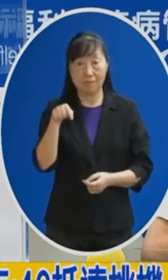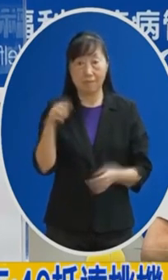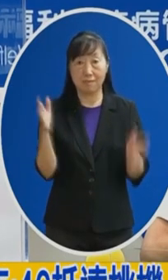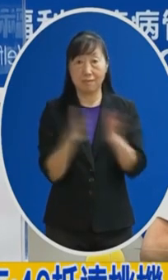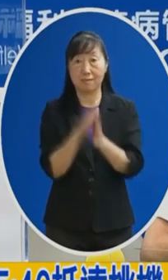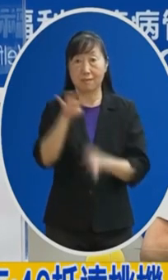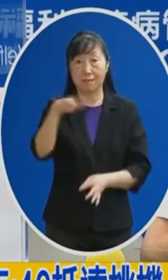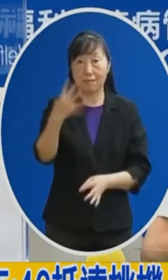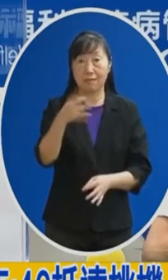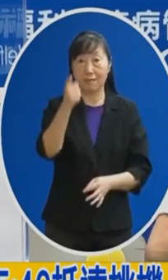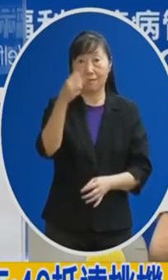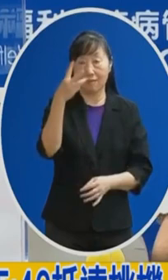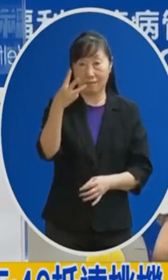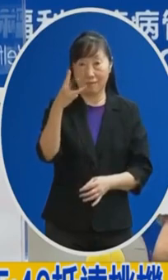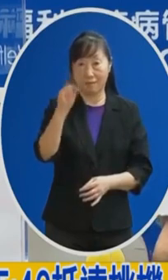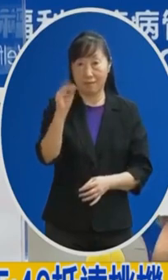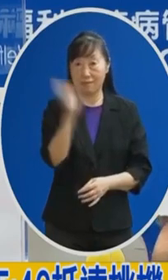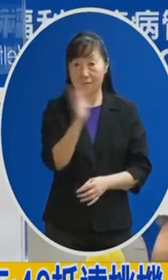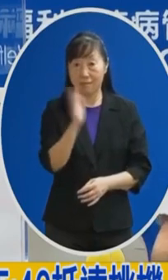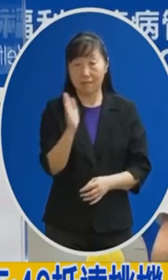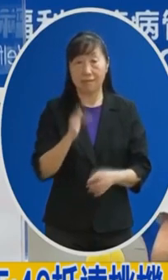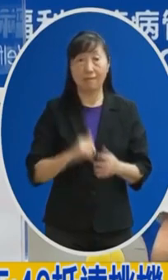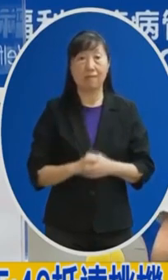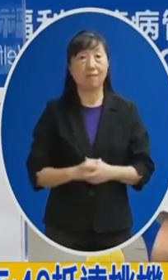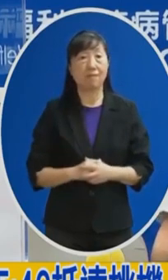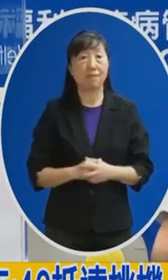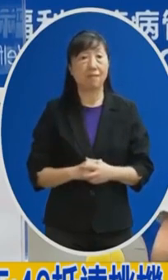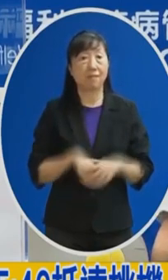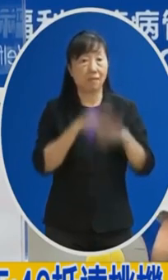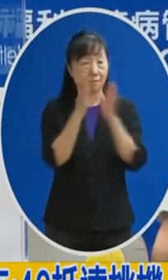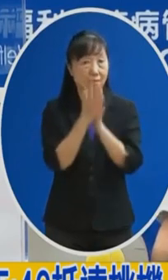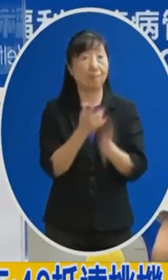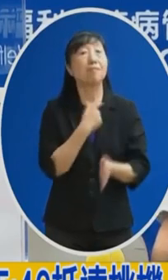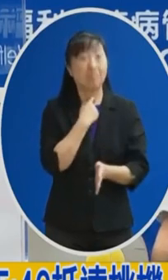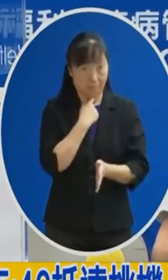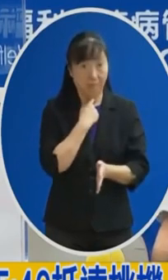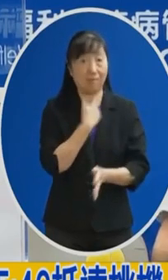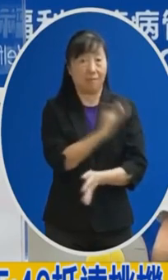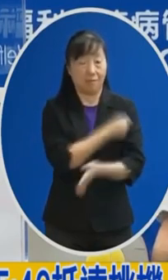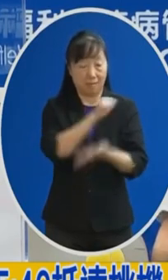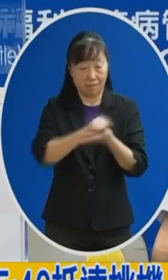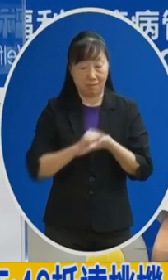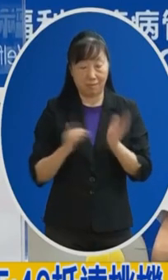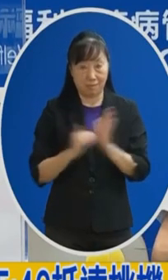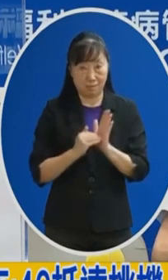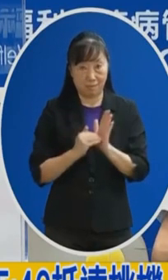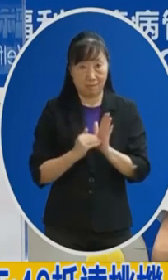共有453万多人，那已经完成了意愿登记。